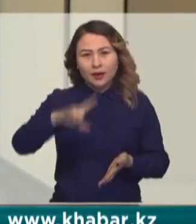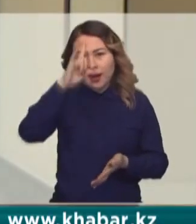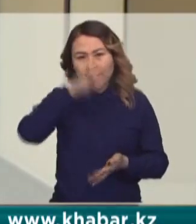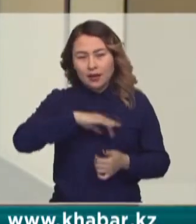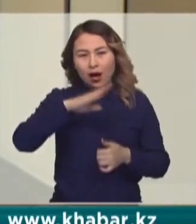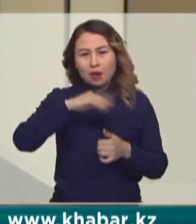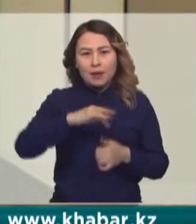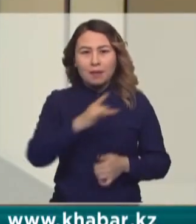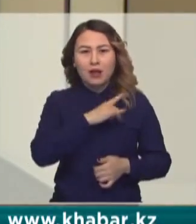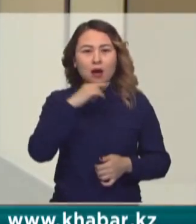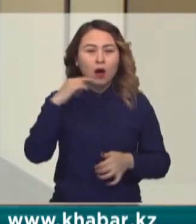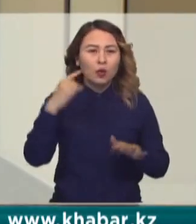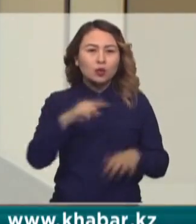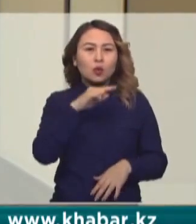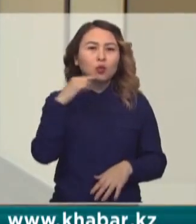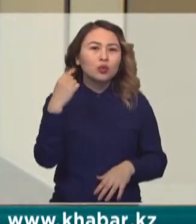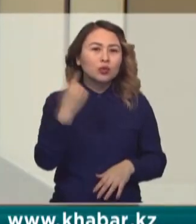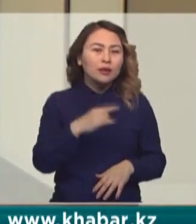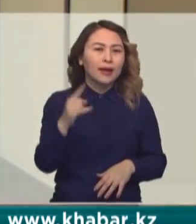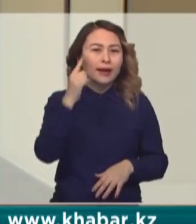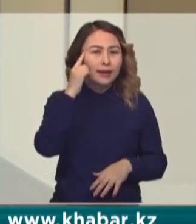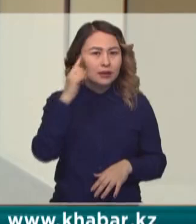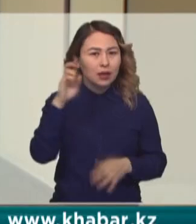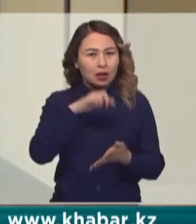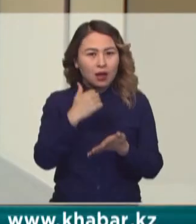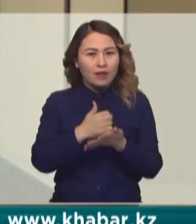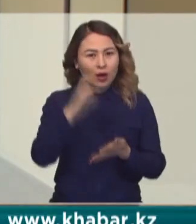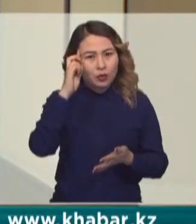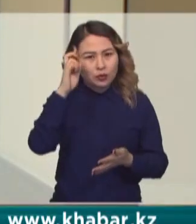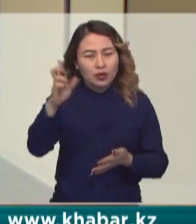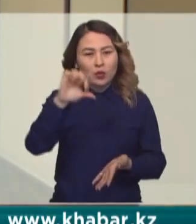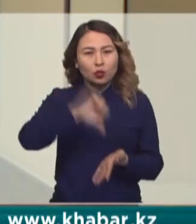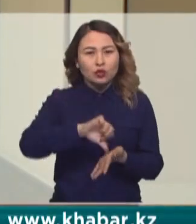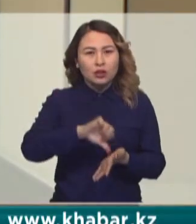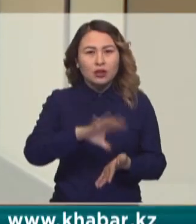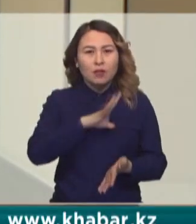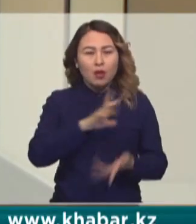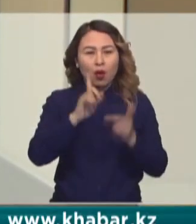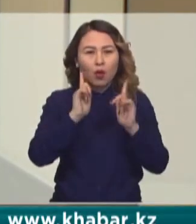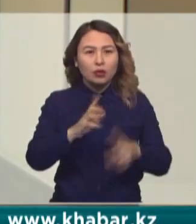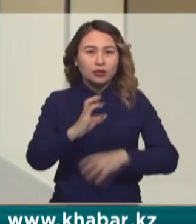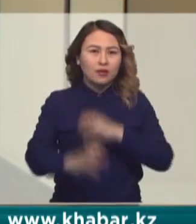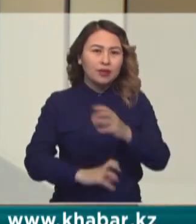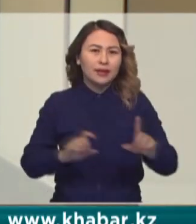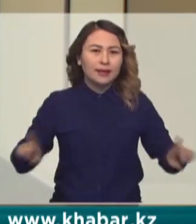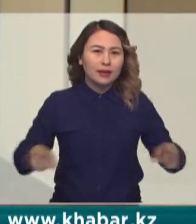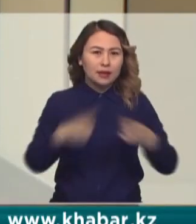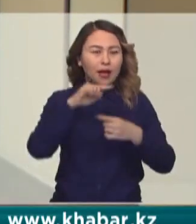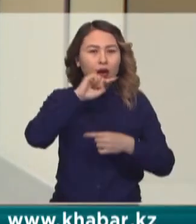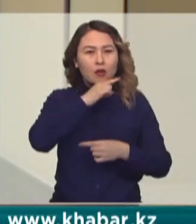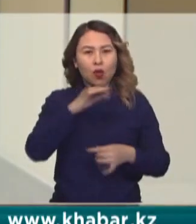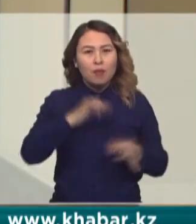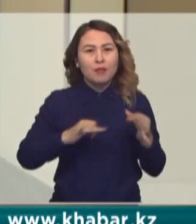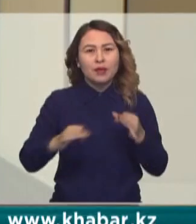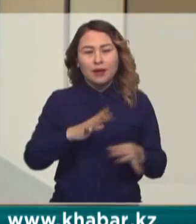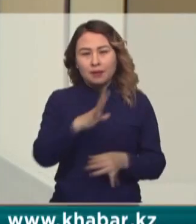Армения, Беларусия, Ресей, Қырғызстан елдерінің үкімет басшылары цифрлық технологияның жаһандық экономиканы дамытудағы рөлі туралы ойларын